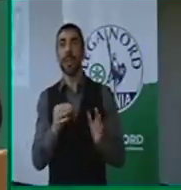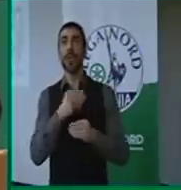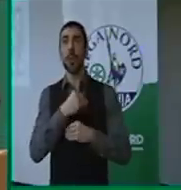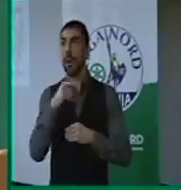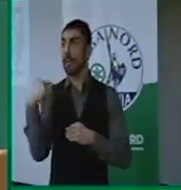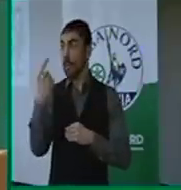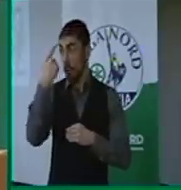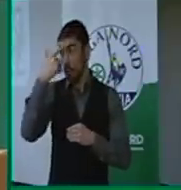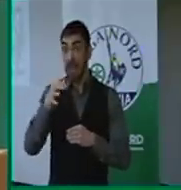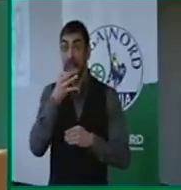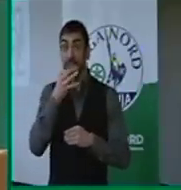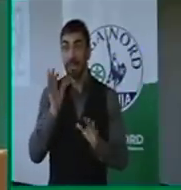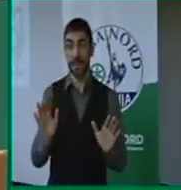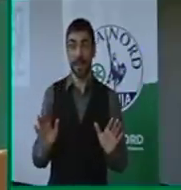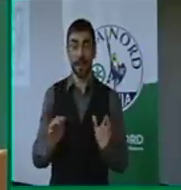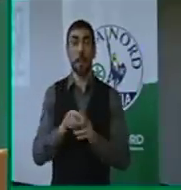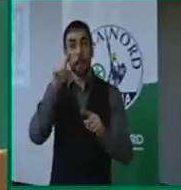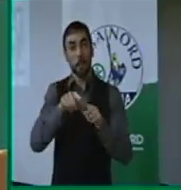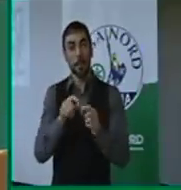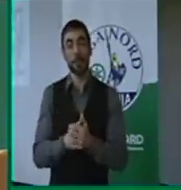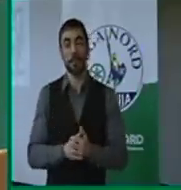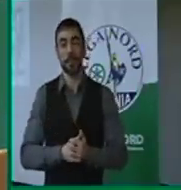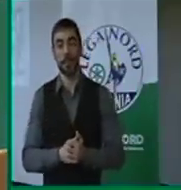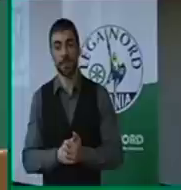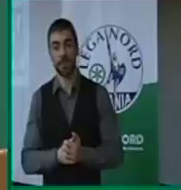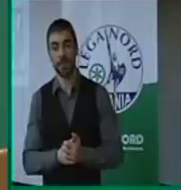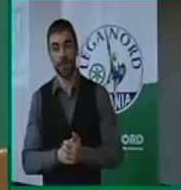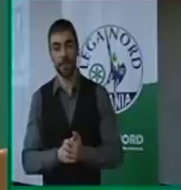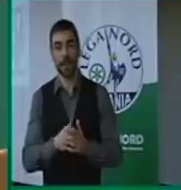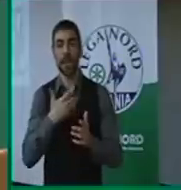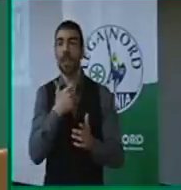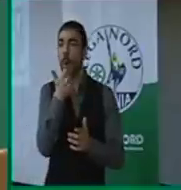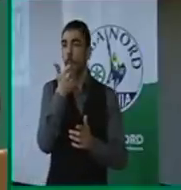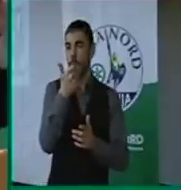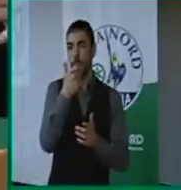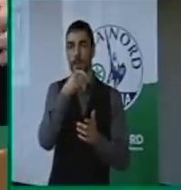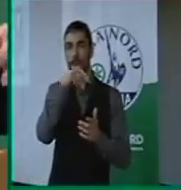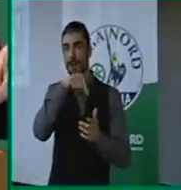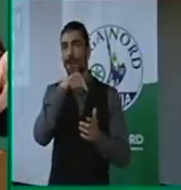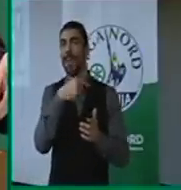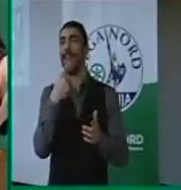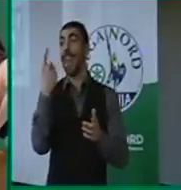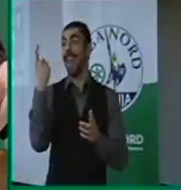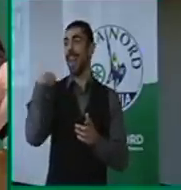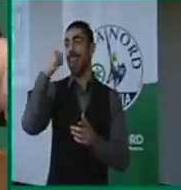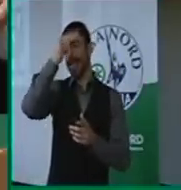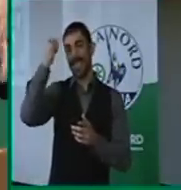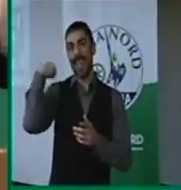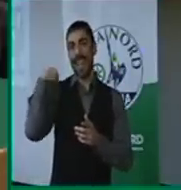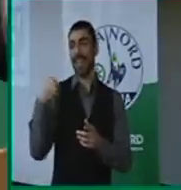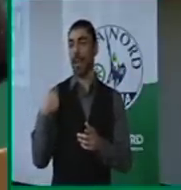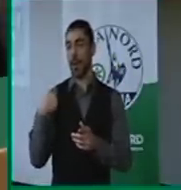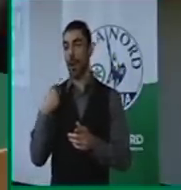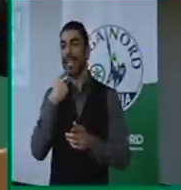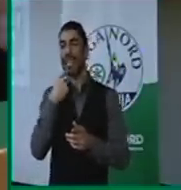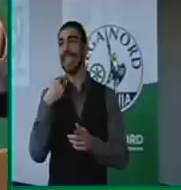di disoccupazione Ma soprattutto non vi ricordano il piccolo particolare che noi l'estate scorsa abbiamo versato